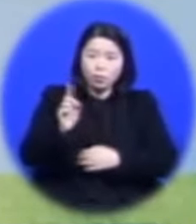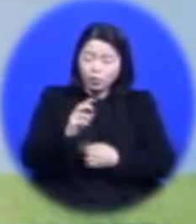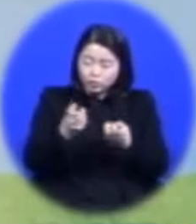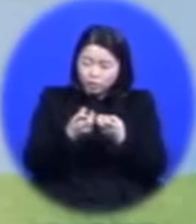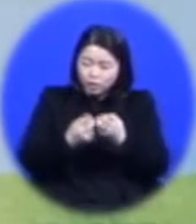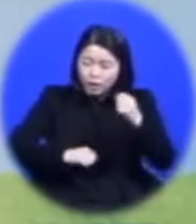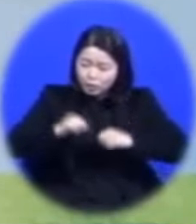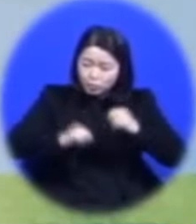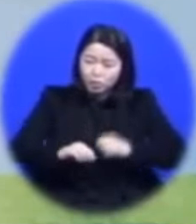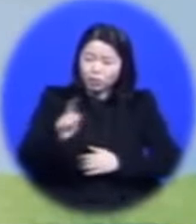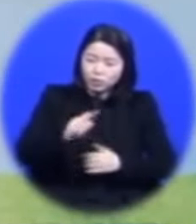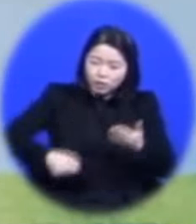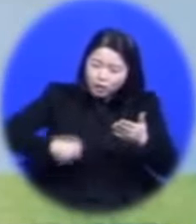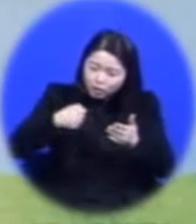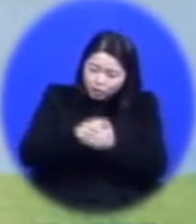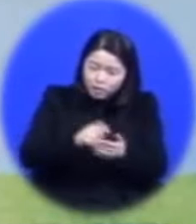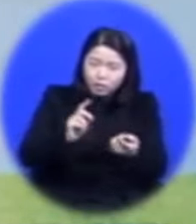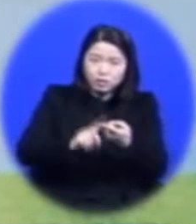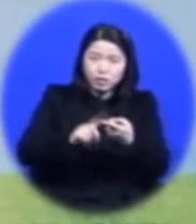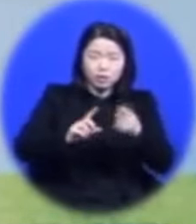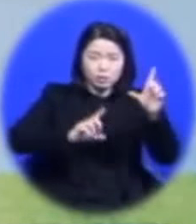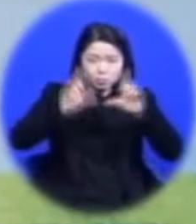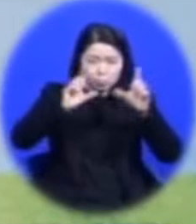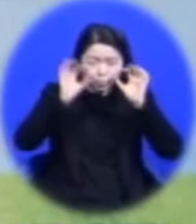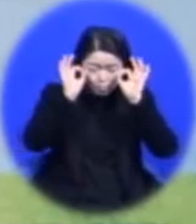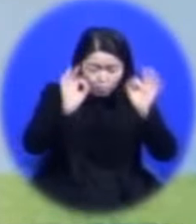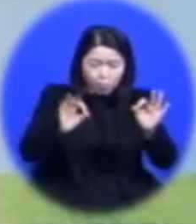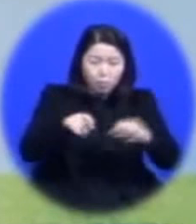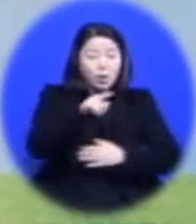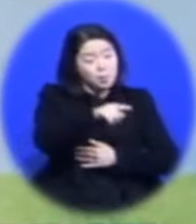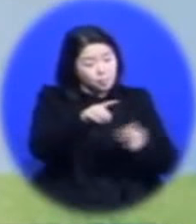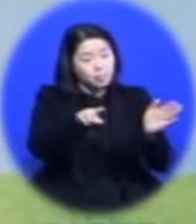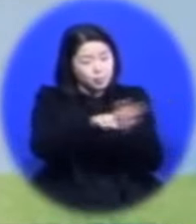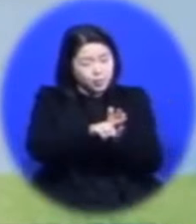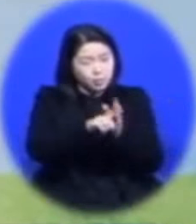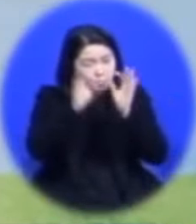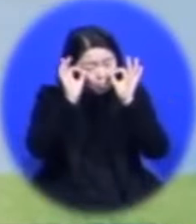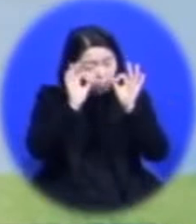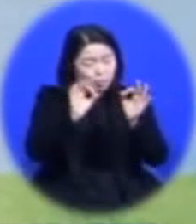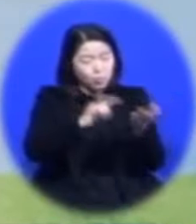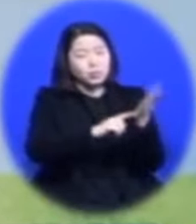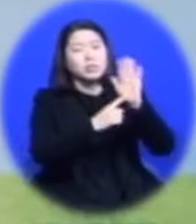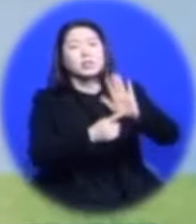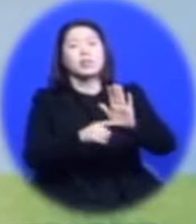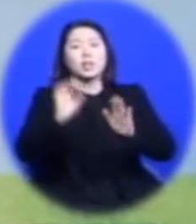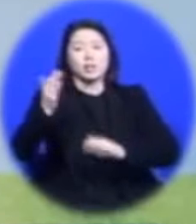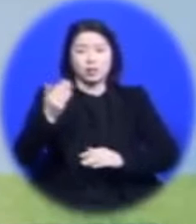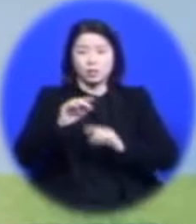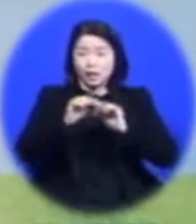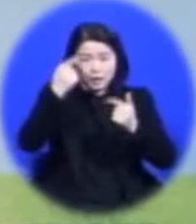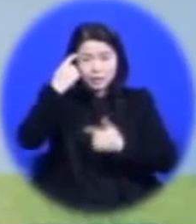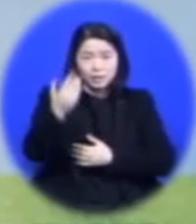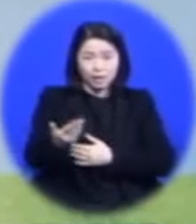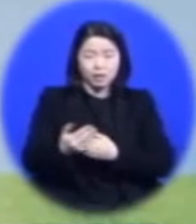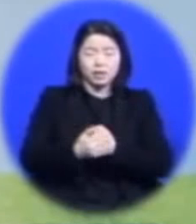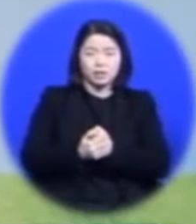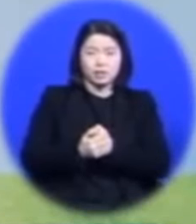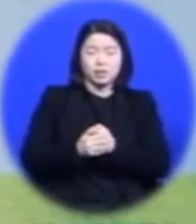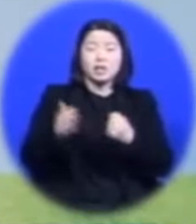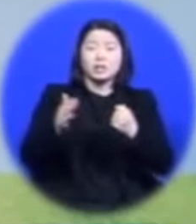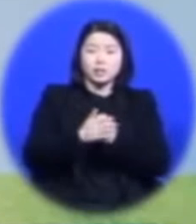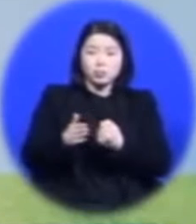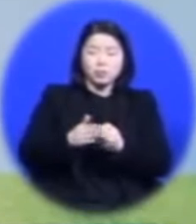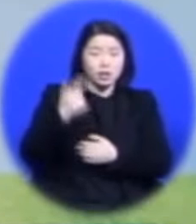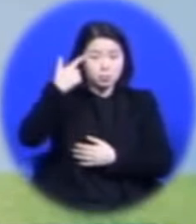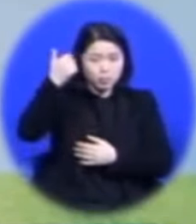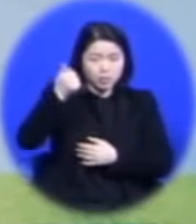어떻게 결정하는 것으로 그가 믿음이 좋은 건지를 들어내야 하는 거 아닌가 그래서 그분이